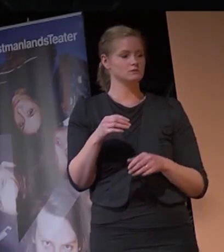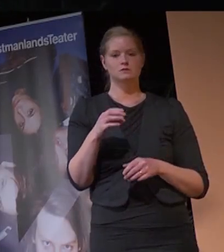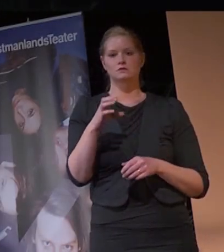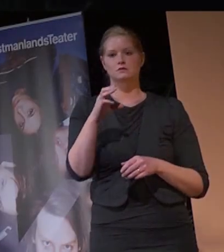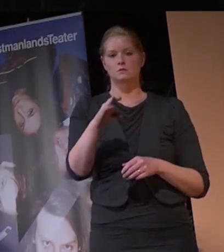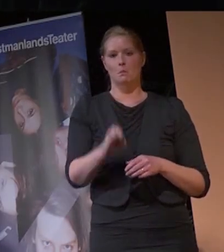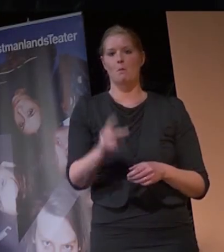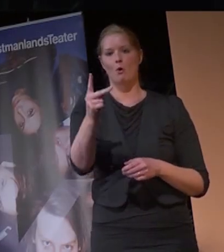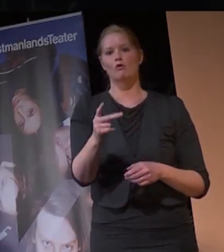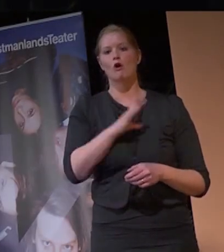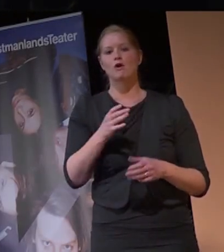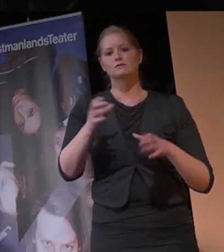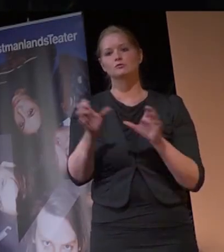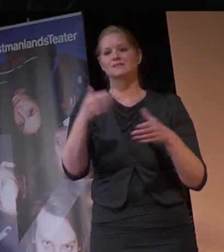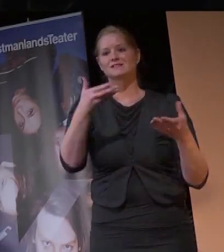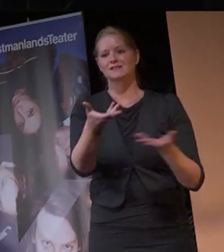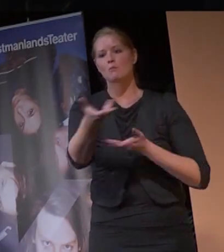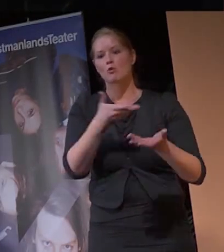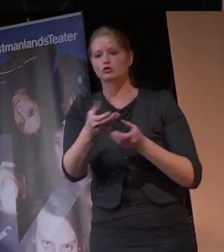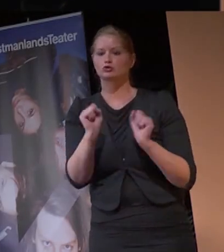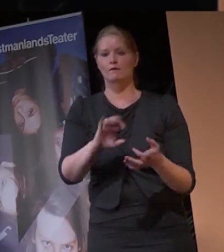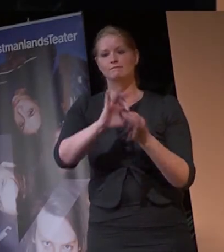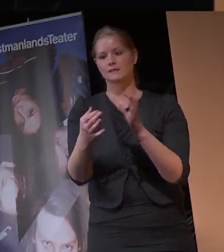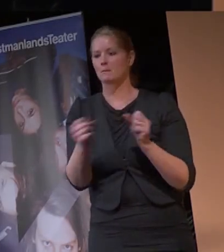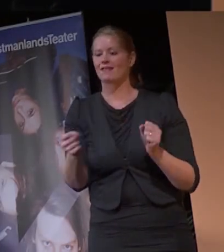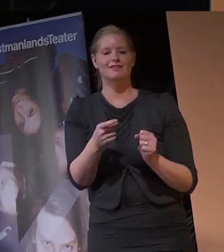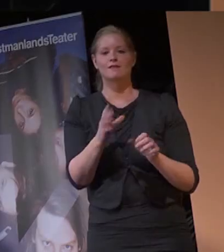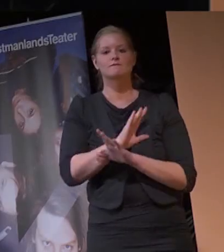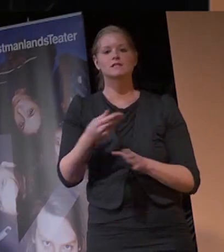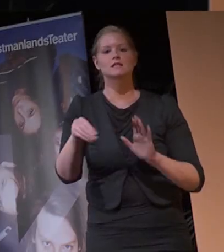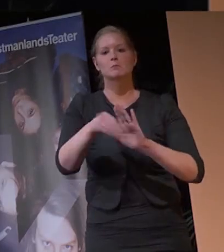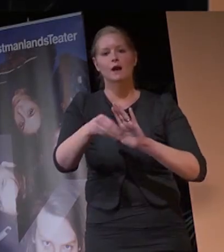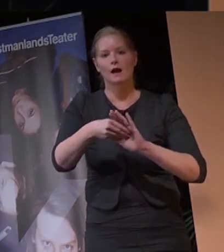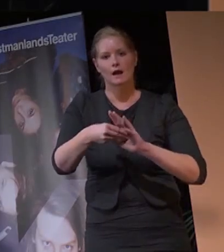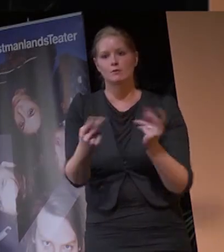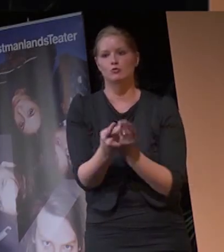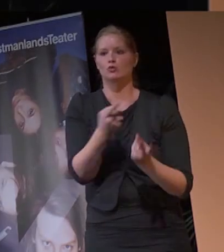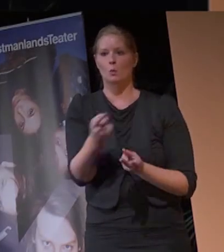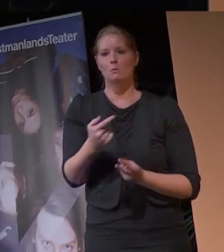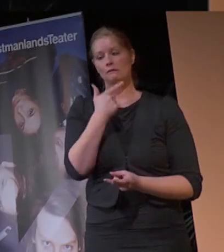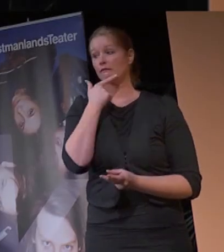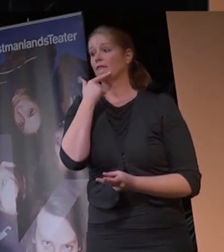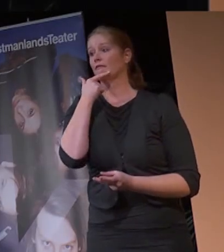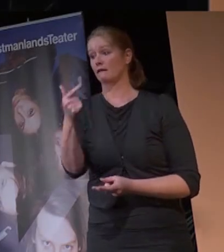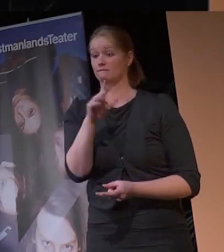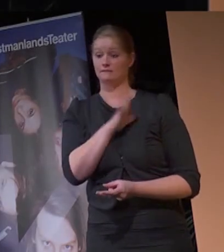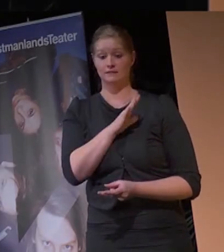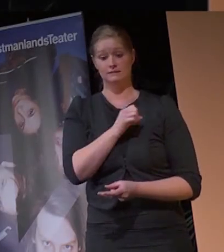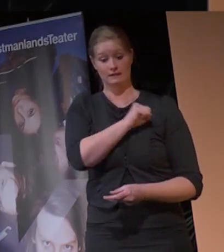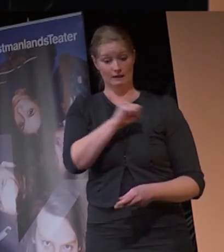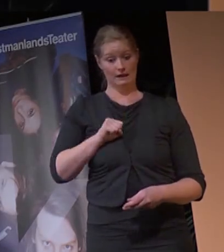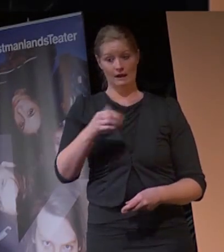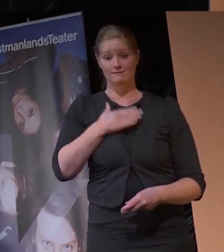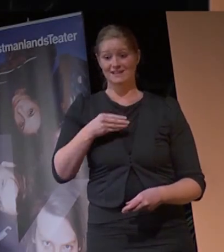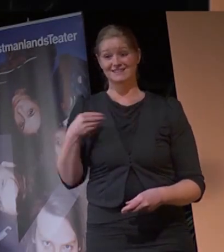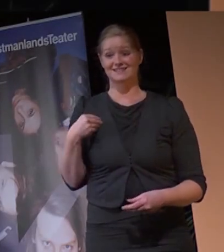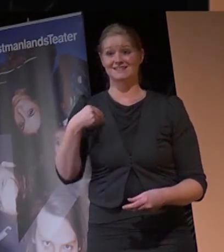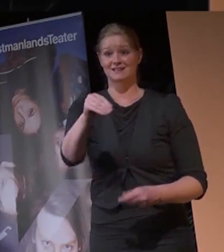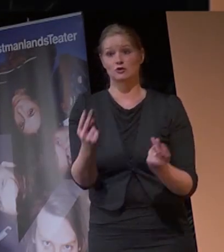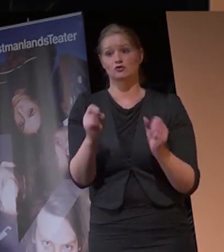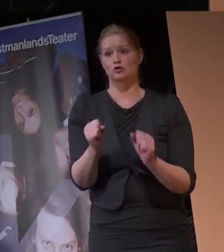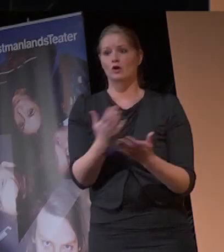Men innebär det att de kommuner som redan har gjort ett bra jobb, de drar det korta strået i det? Nej, utan det är